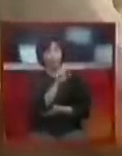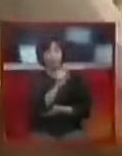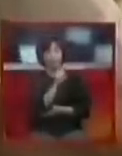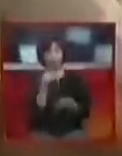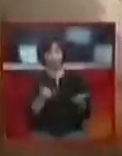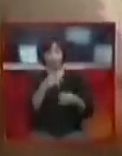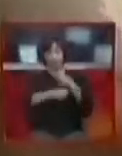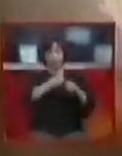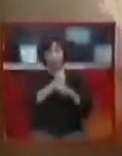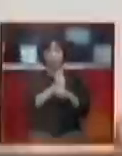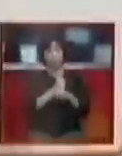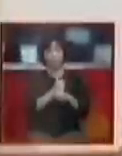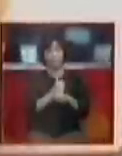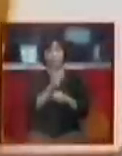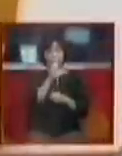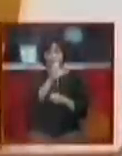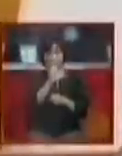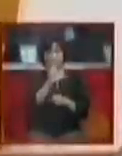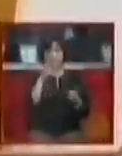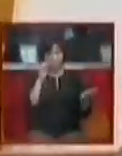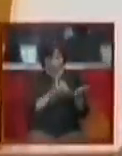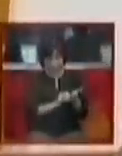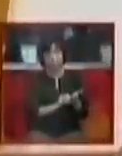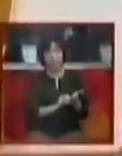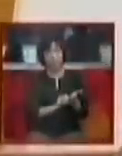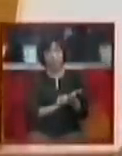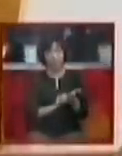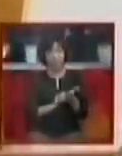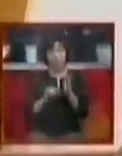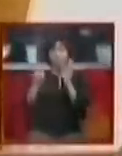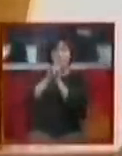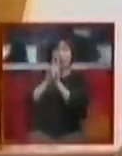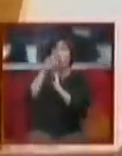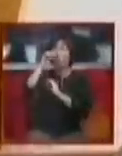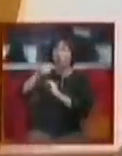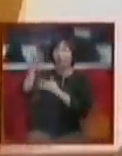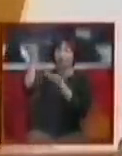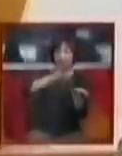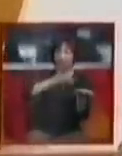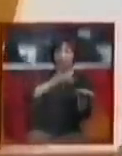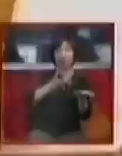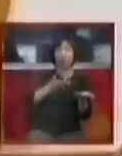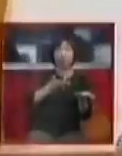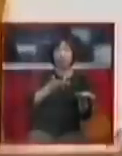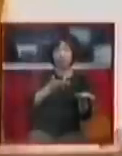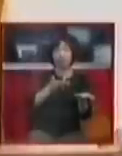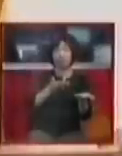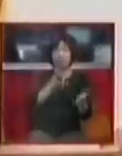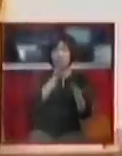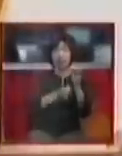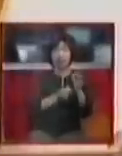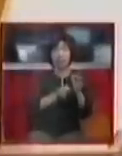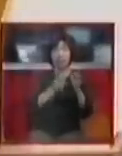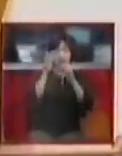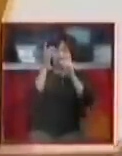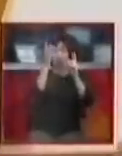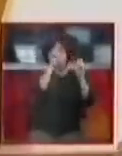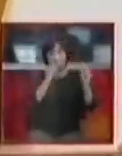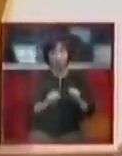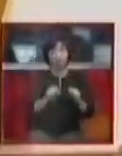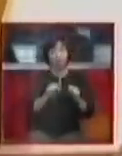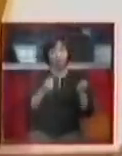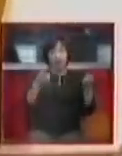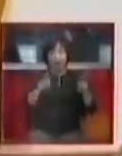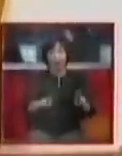ngayong taon, 500,000 na lang, kasama pa ang buffer sakaling abutin tayo ng bagyo.